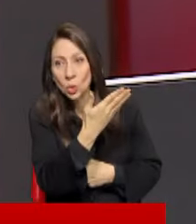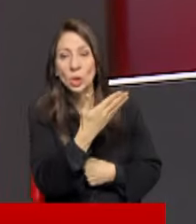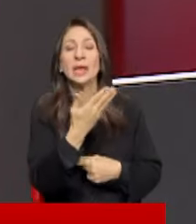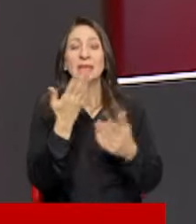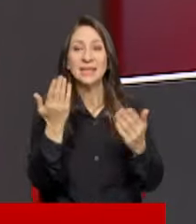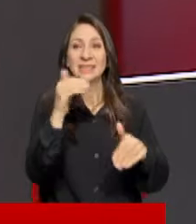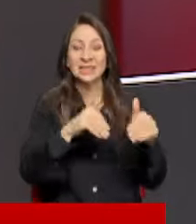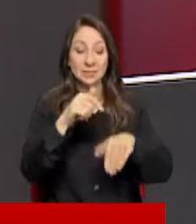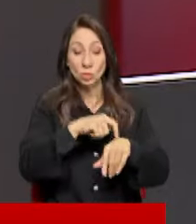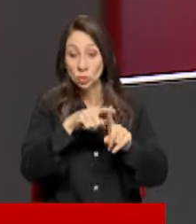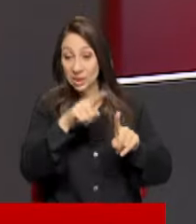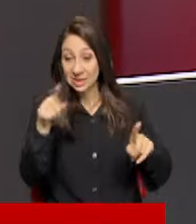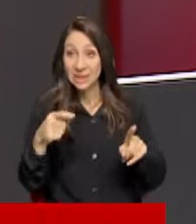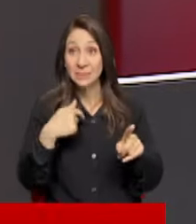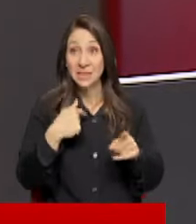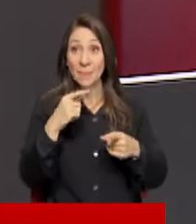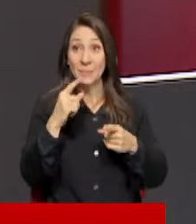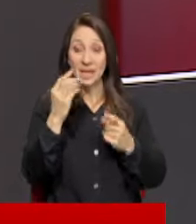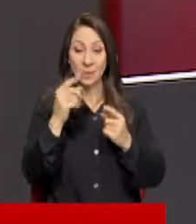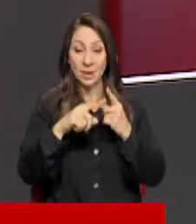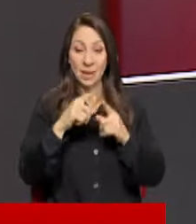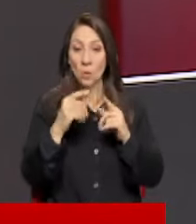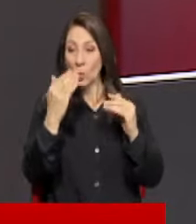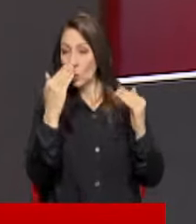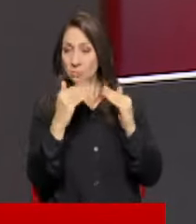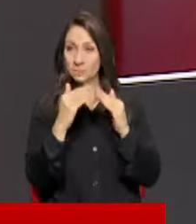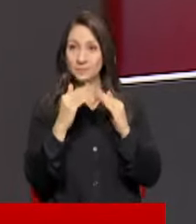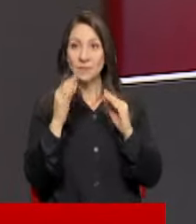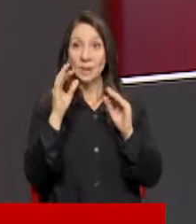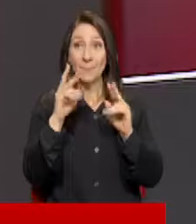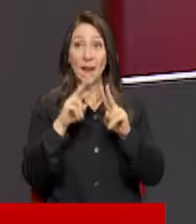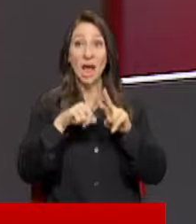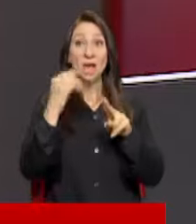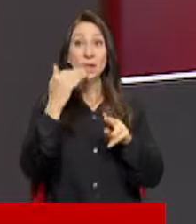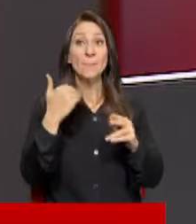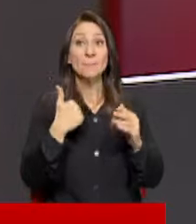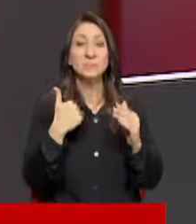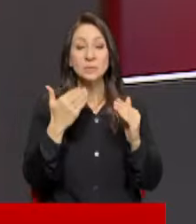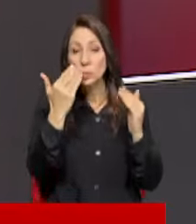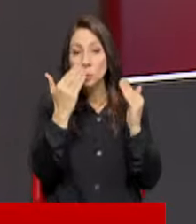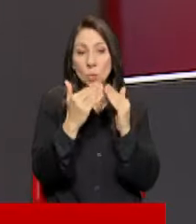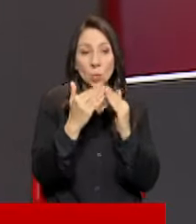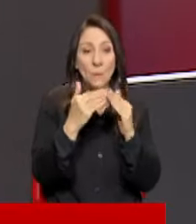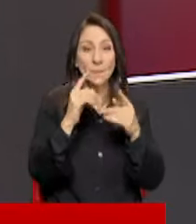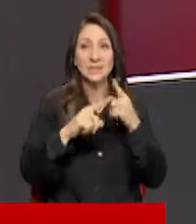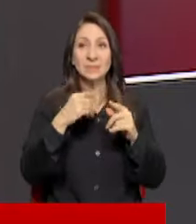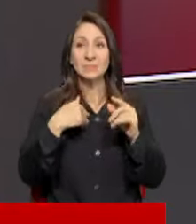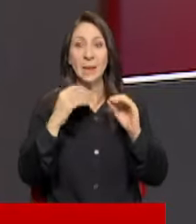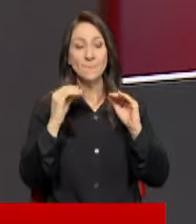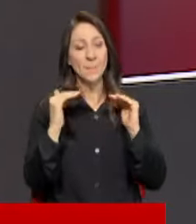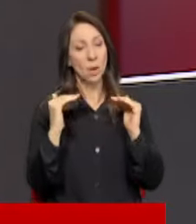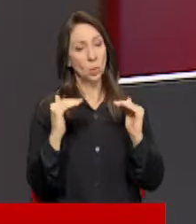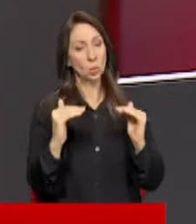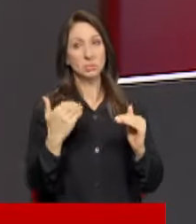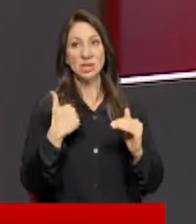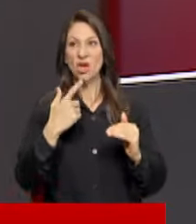Yani seçim süresi ki bizim partimiz makulün partisi. Hep Sayın Akşener, Meral Akşener der ki biz makulün partisiyiz. Biz hep makulüz. Bizde